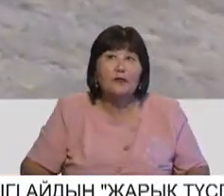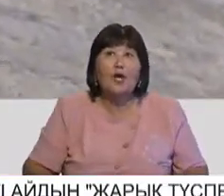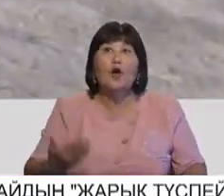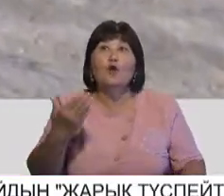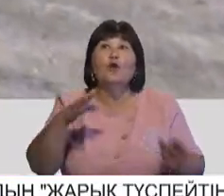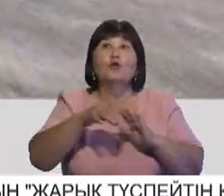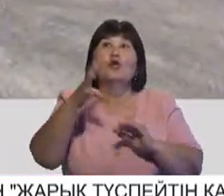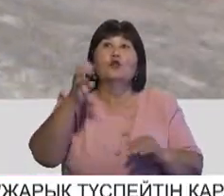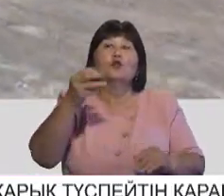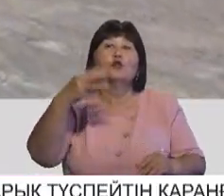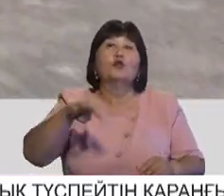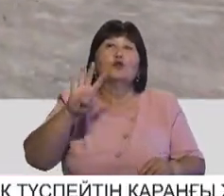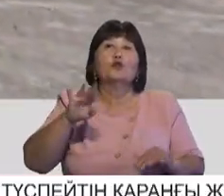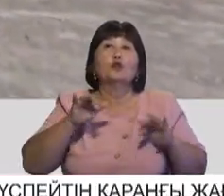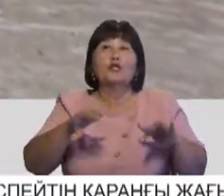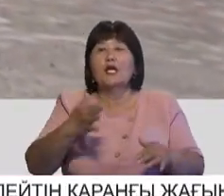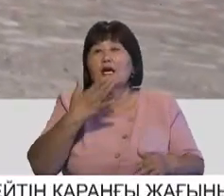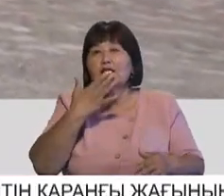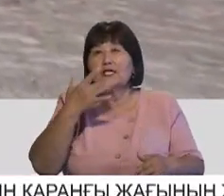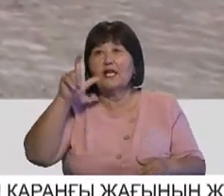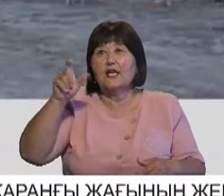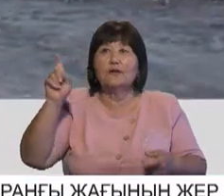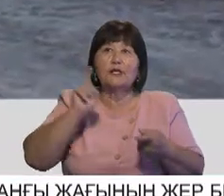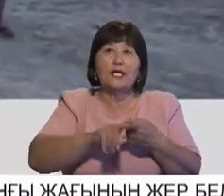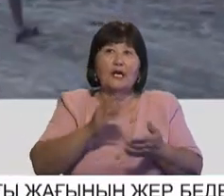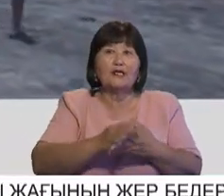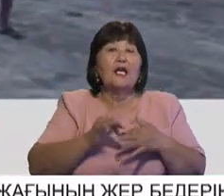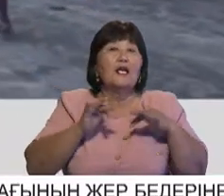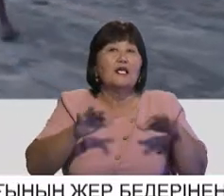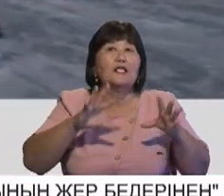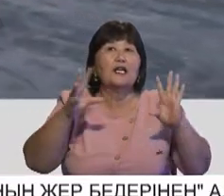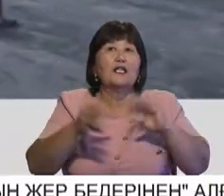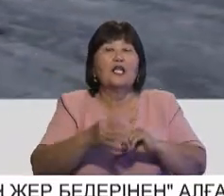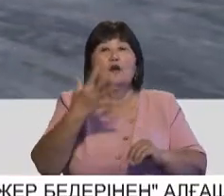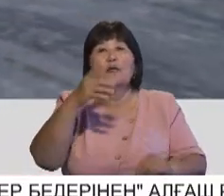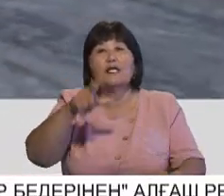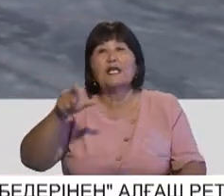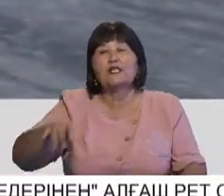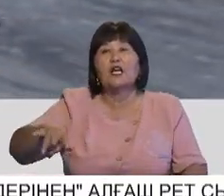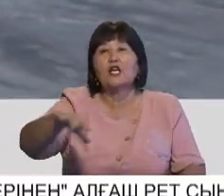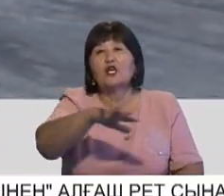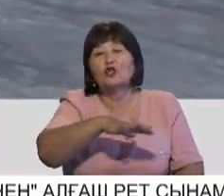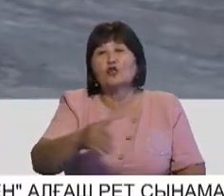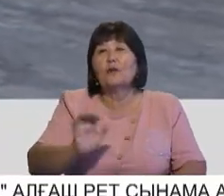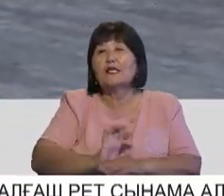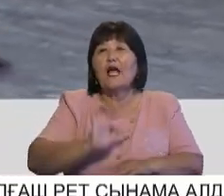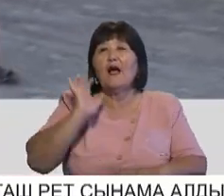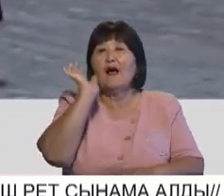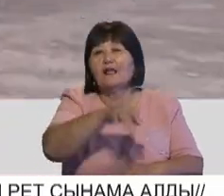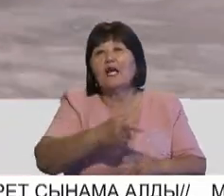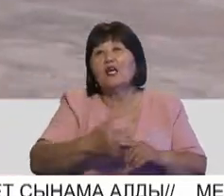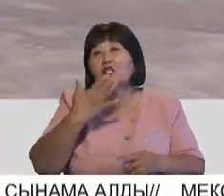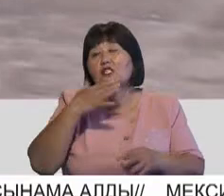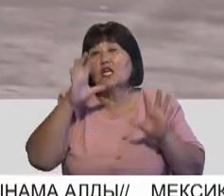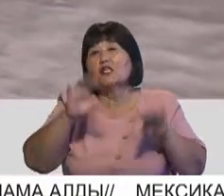Оның ішінде 434 іс шетел азаматтарына қатысты болып отыр. Іс-шара нәтижесінде 5 азамат республика аумағынан аластатылса,